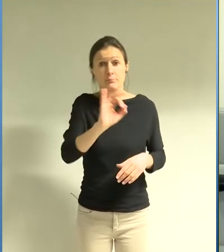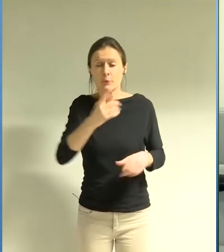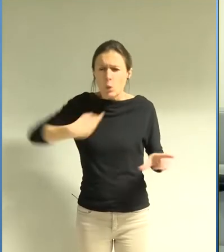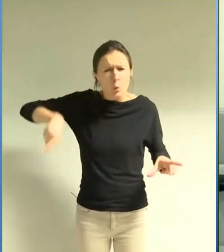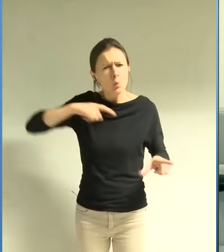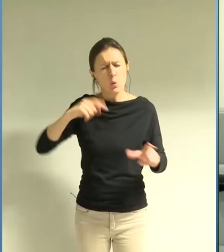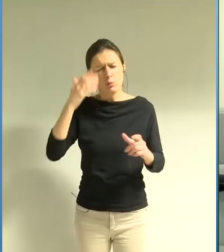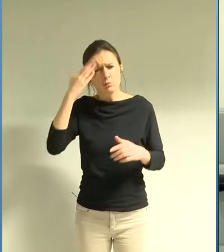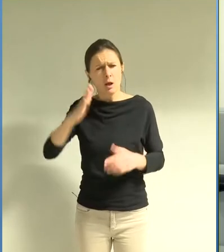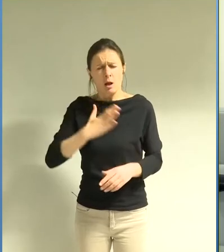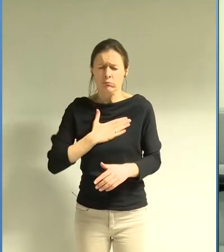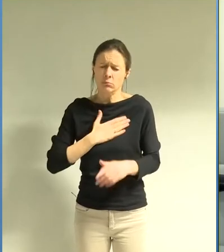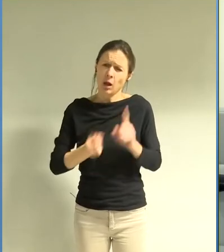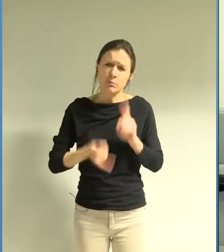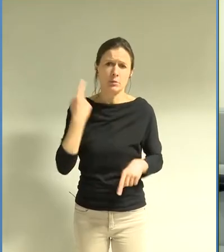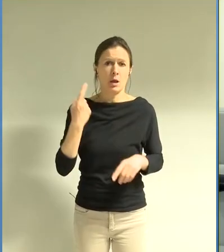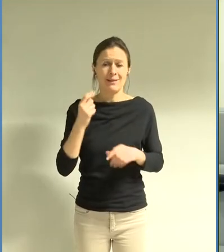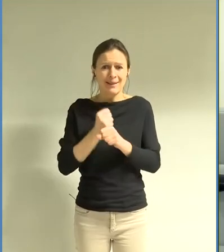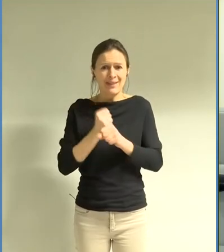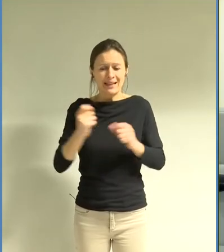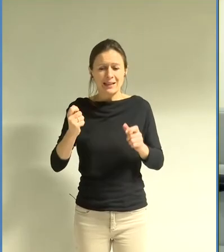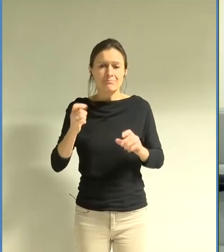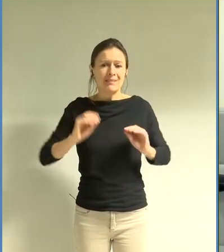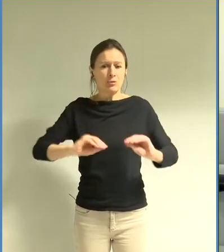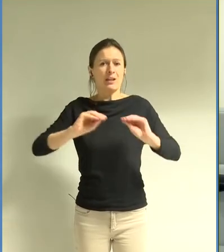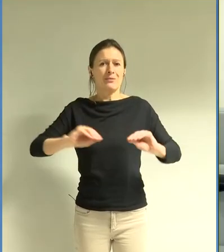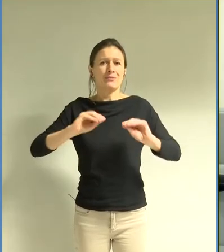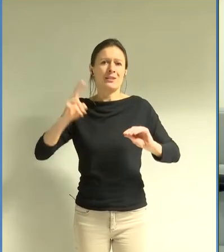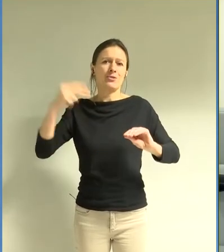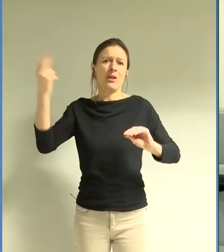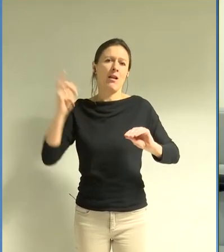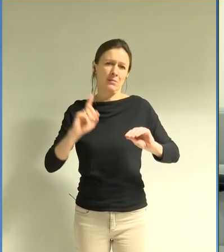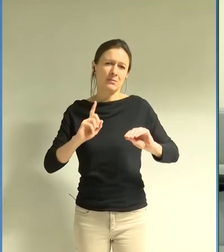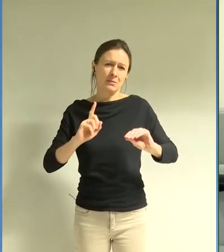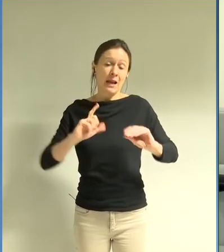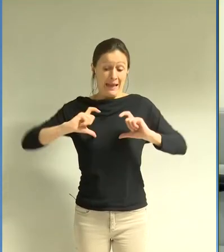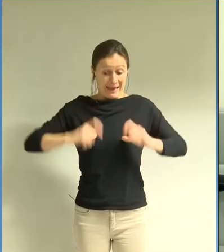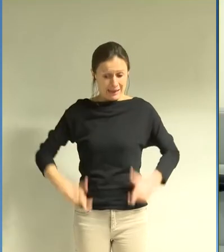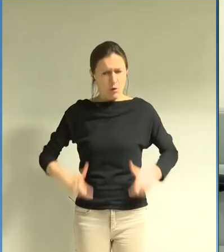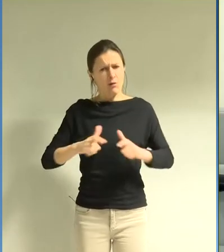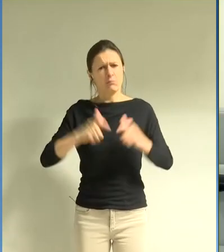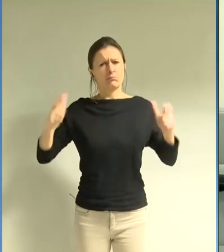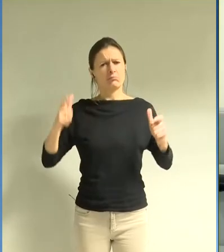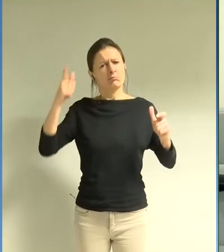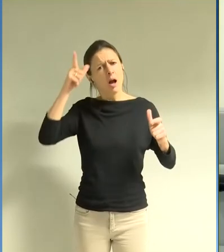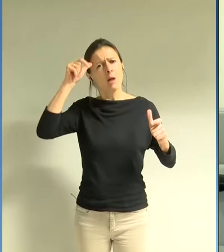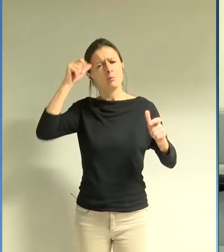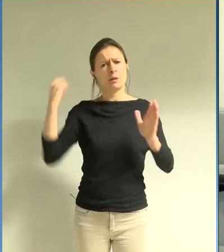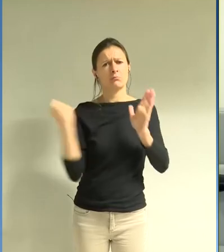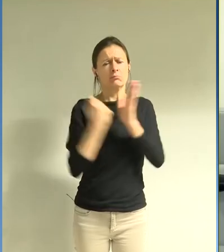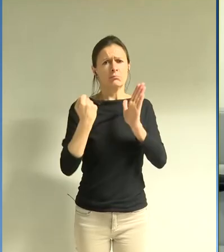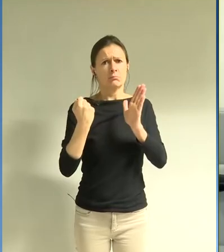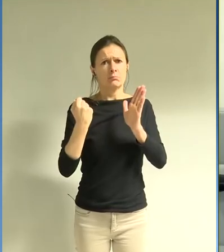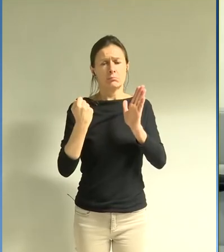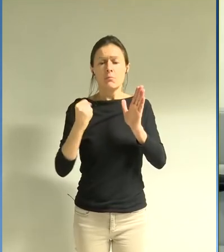de 20 cas la qualité de vie du temps de travail des personnels de l'éducation nationale l'école et l'institution dont la république qui intervient